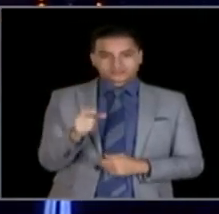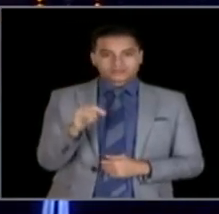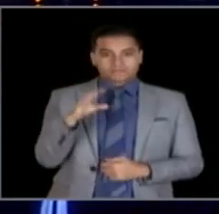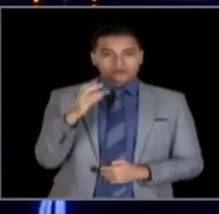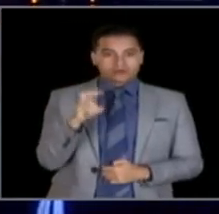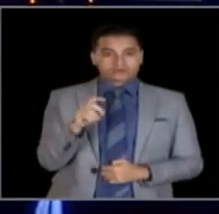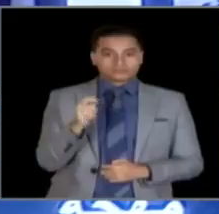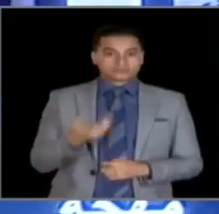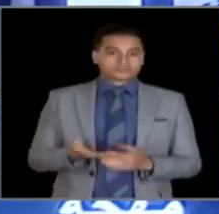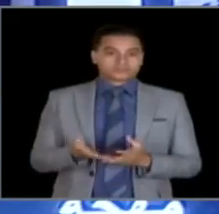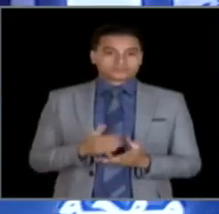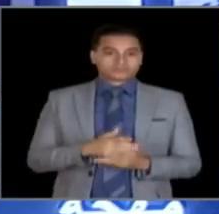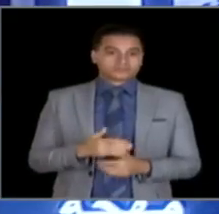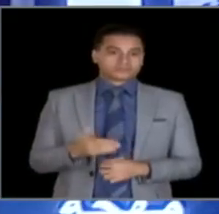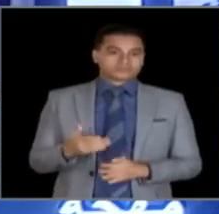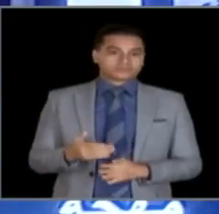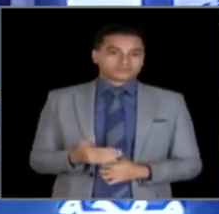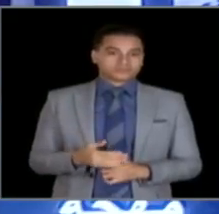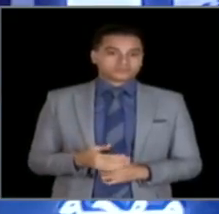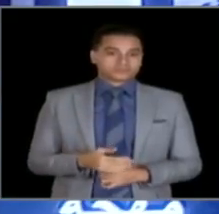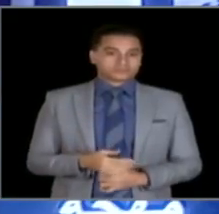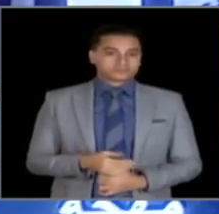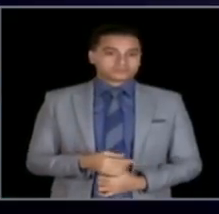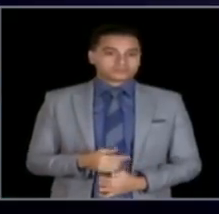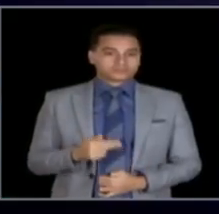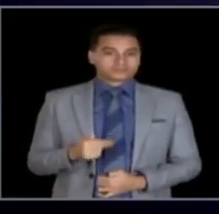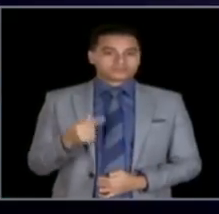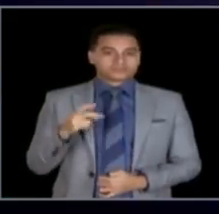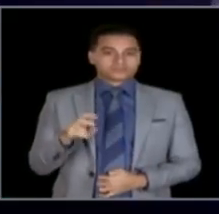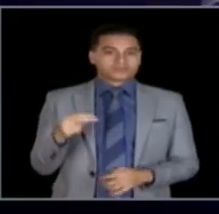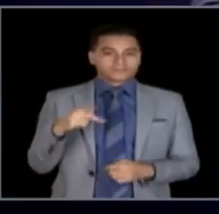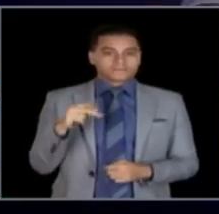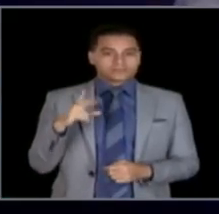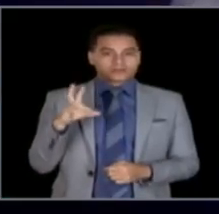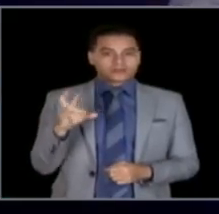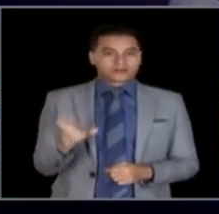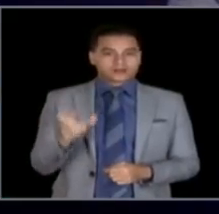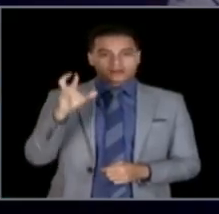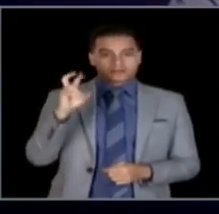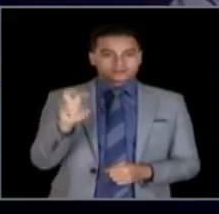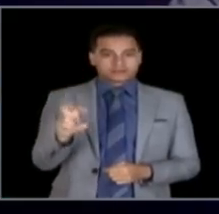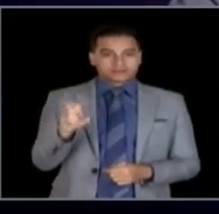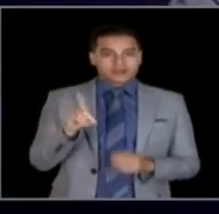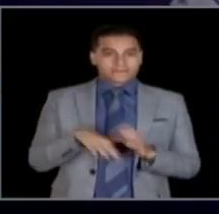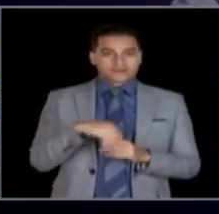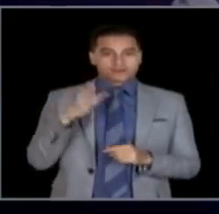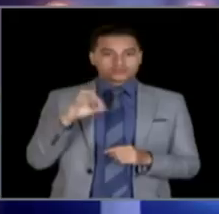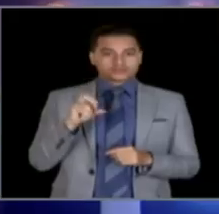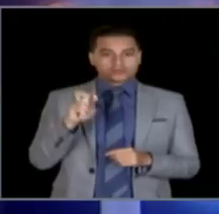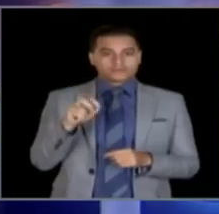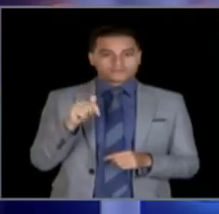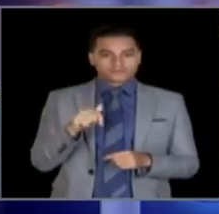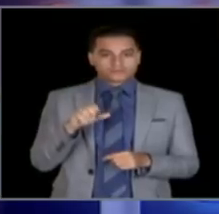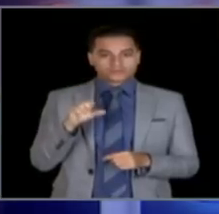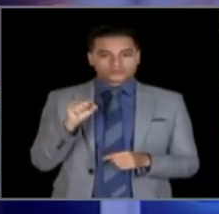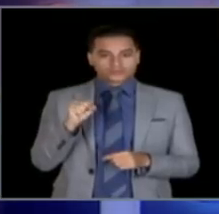مهجة مستعجلة كده ليه؟ إجابتك غادة عبد الرازق. غادة عبد الرازق عملت شو في سوق